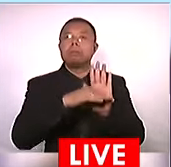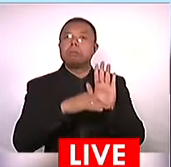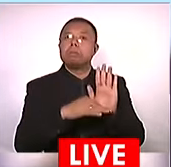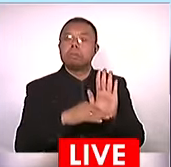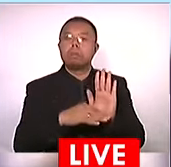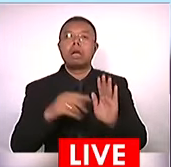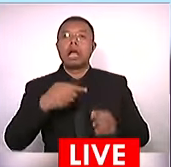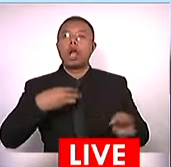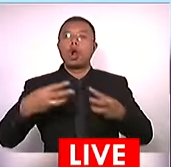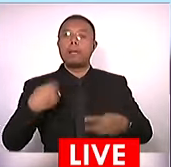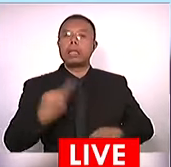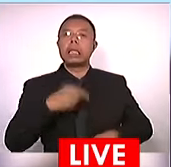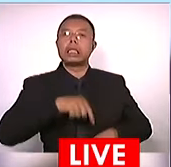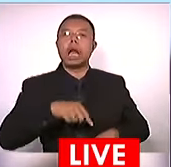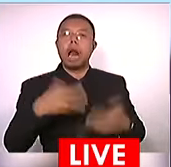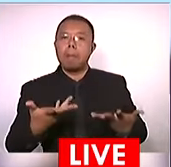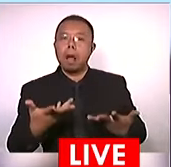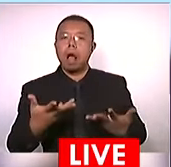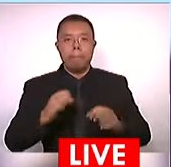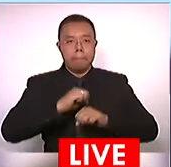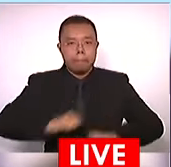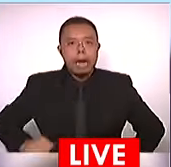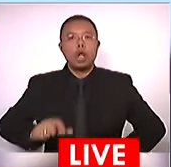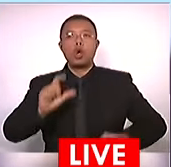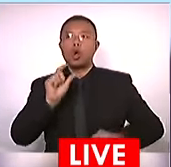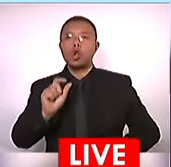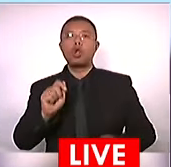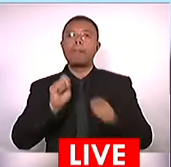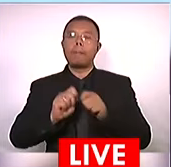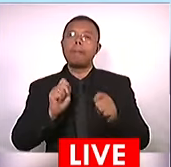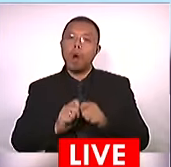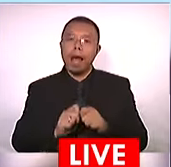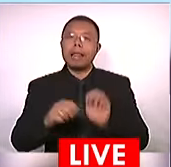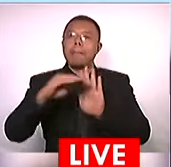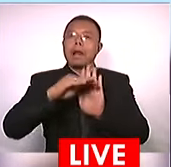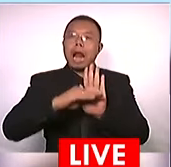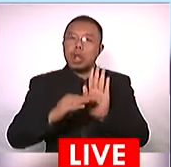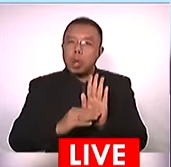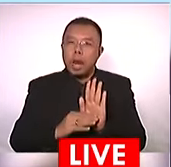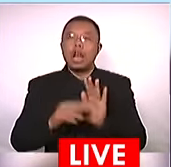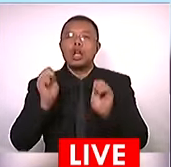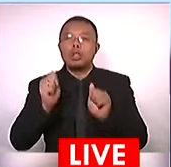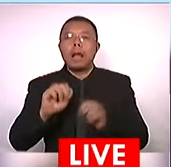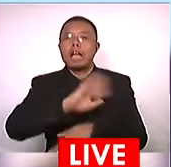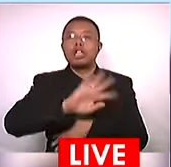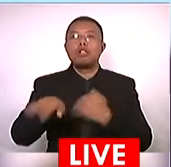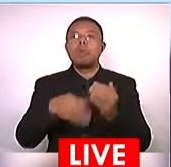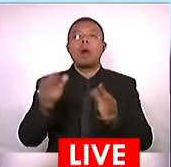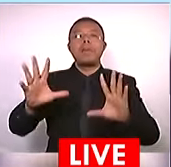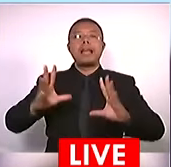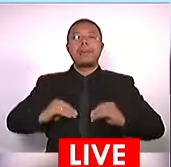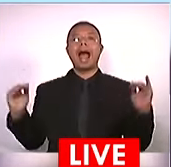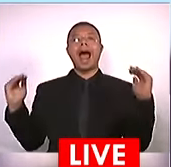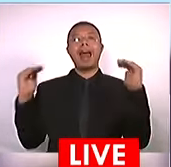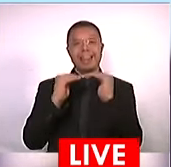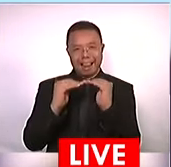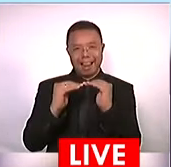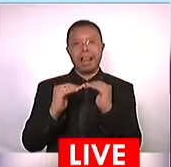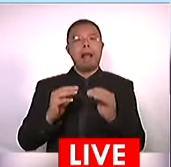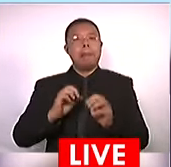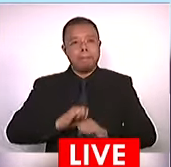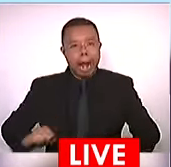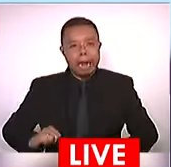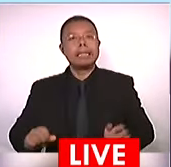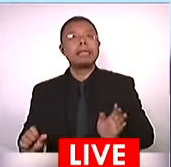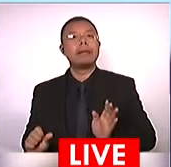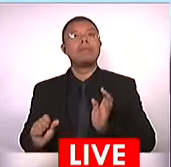ekonomi kita saat ini adalah keberanian untuk mewujudkan aturan main yang adil dan keberanian untuk